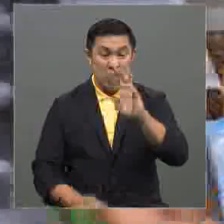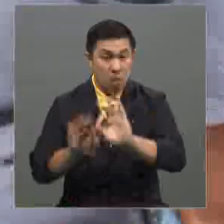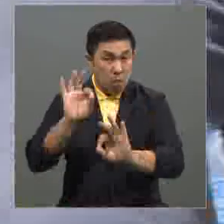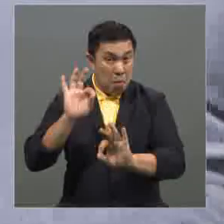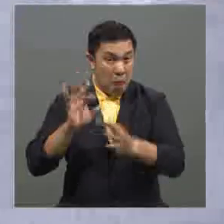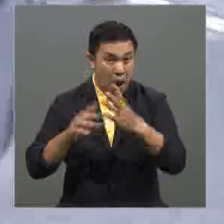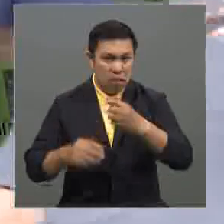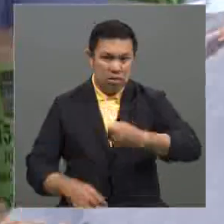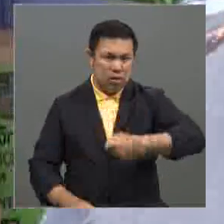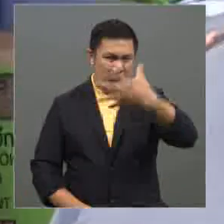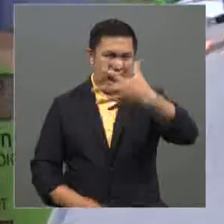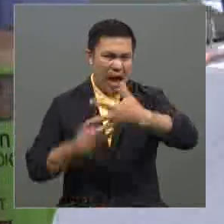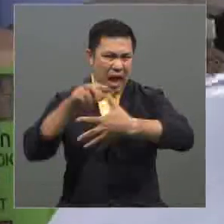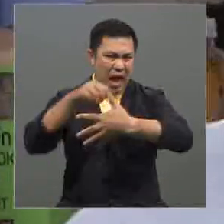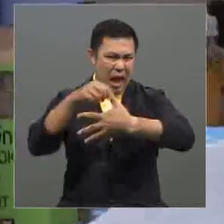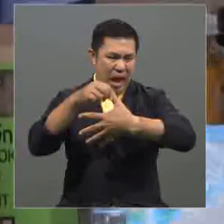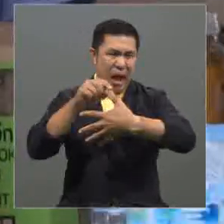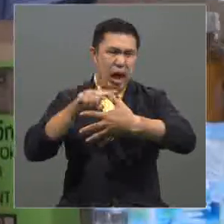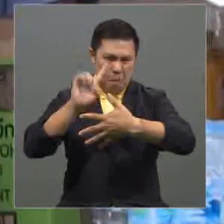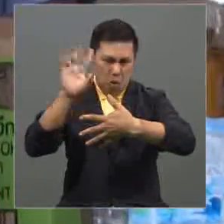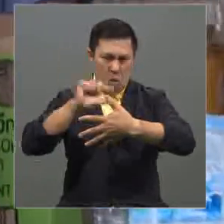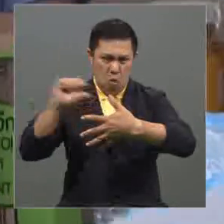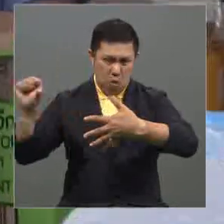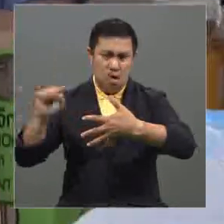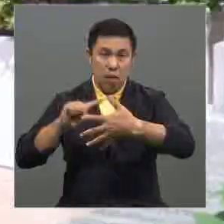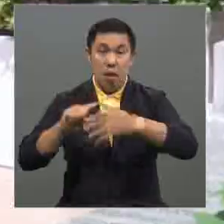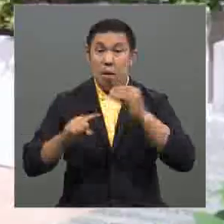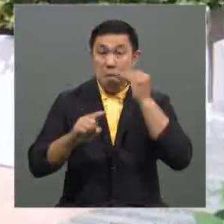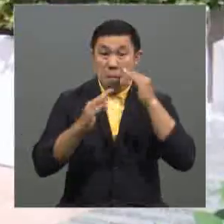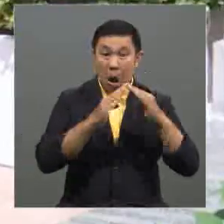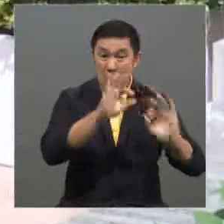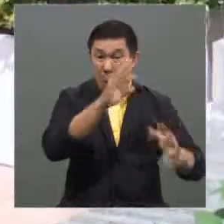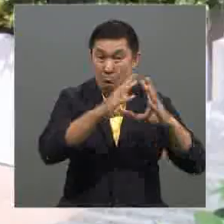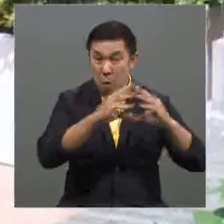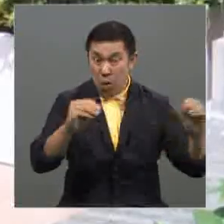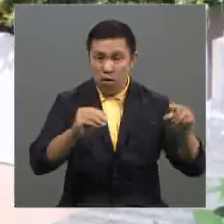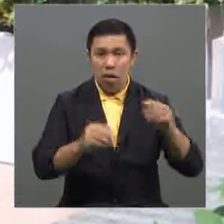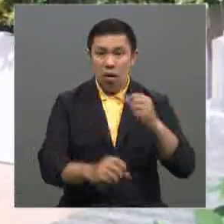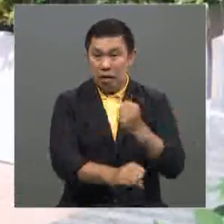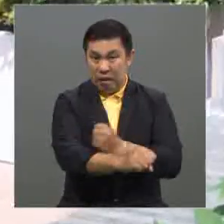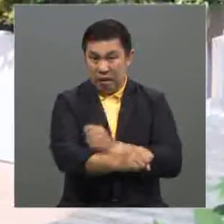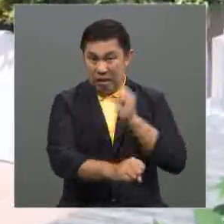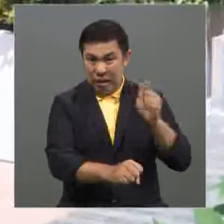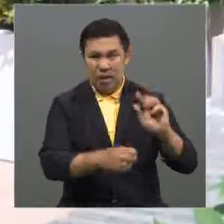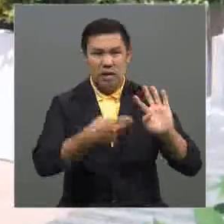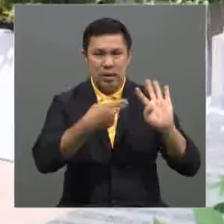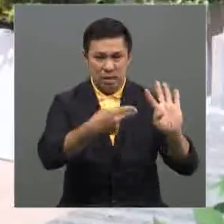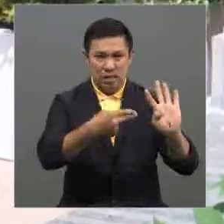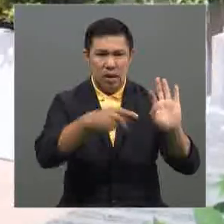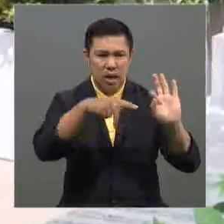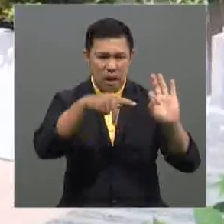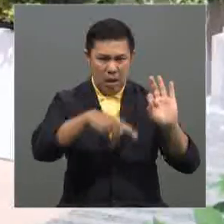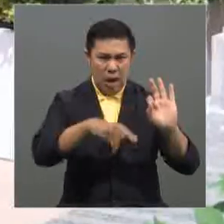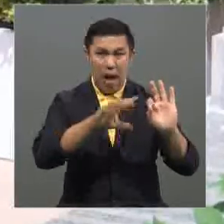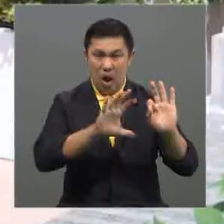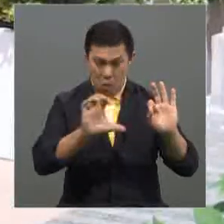หายเฉพาะชั้น5เท่านั้นเบื้องต้นกรณีเจ้าของบ้านที่บ้านเสียหายทั้งหลังจะได้รับการเยียวยาหลังละ 49,500 บาท